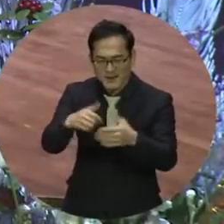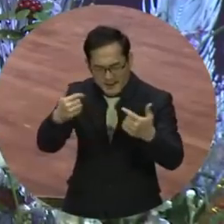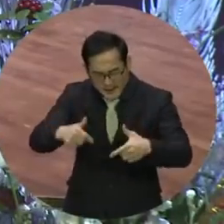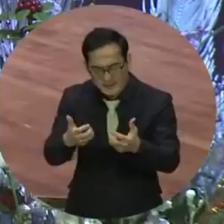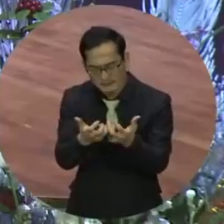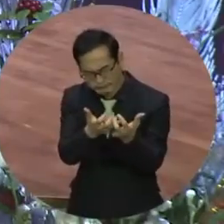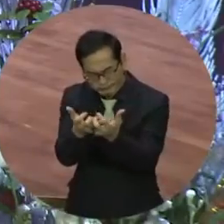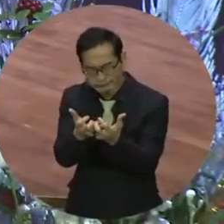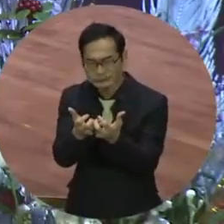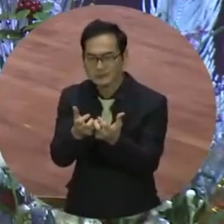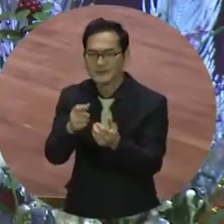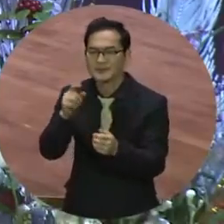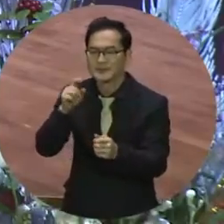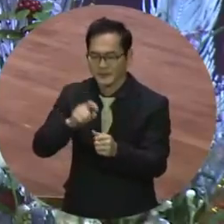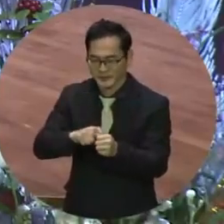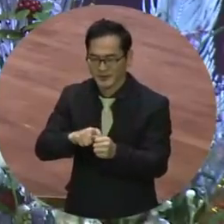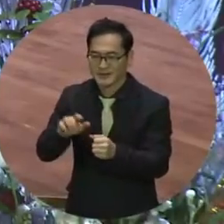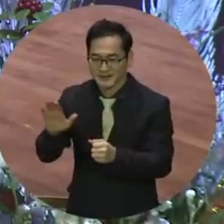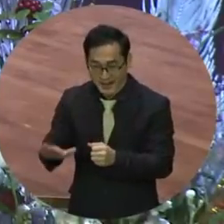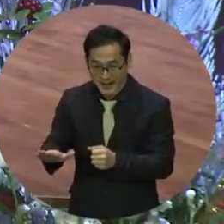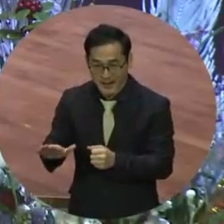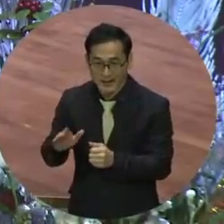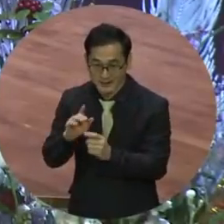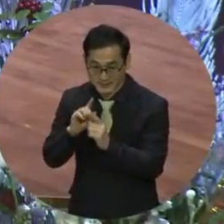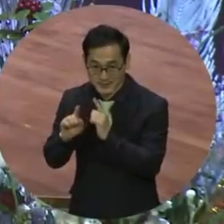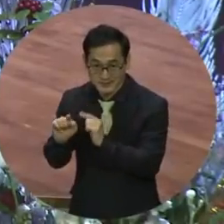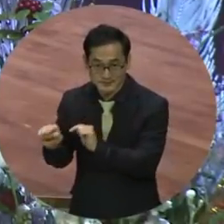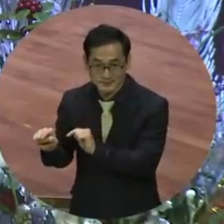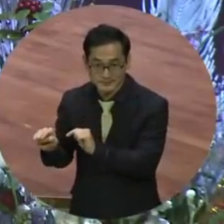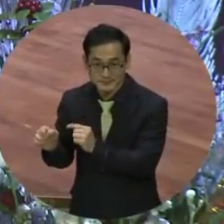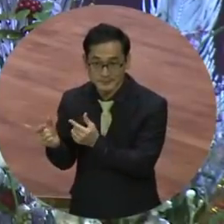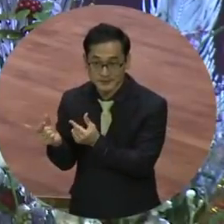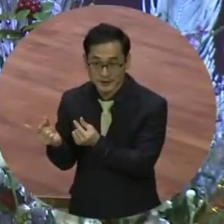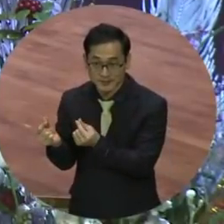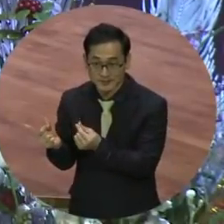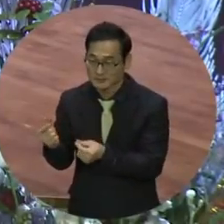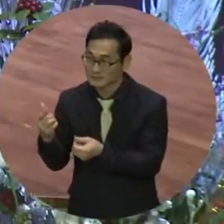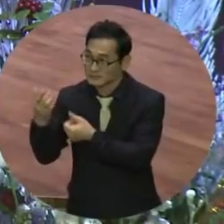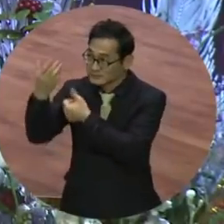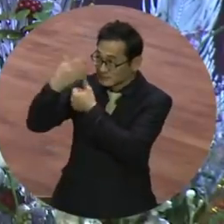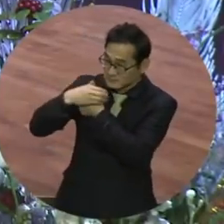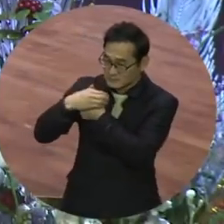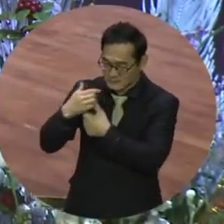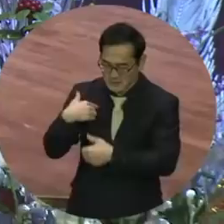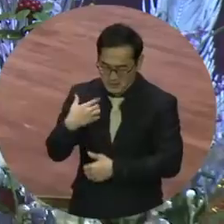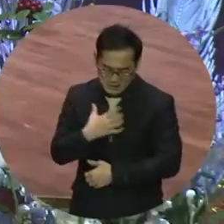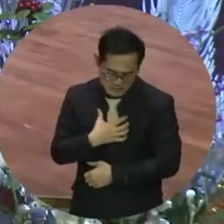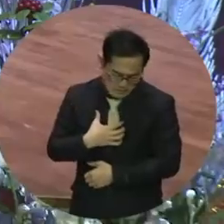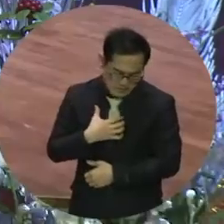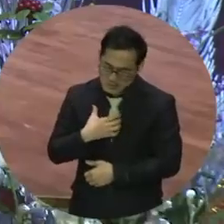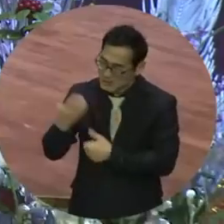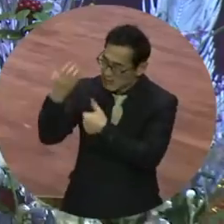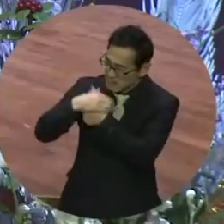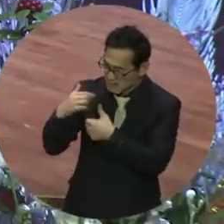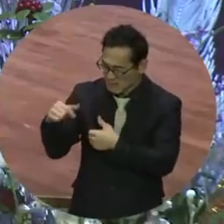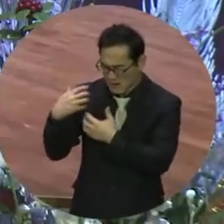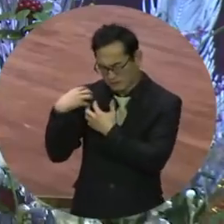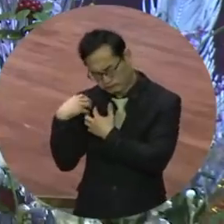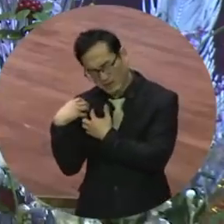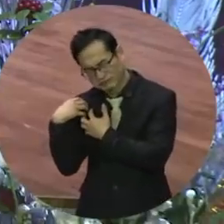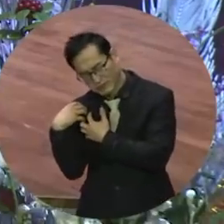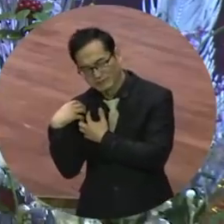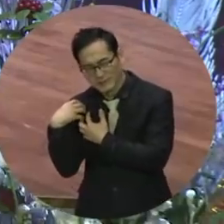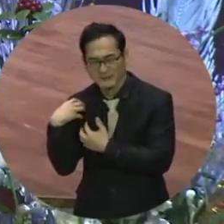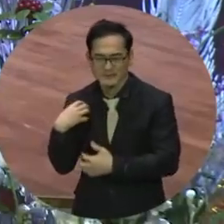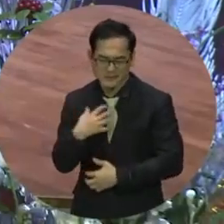그래서 항상 있게 하려고. 또 혹이라도 부담을 가지고 염려, 걱정, 근심하신 분들 있습니까?